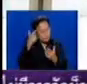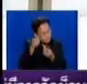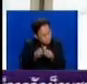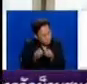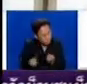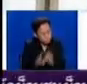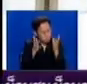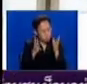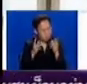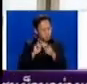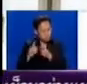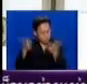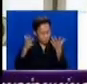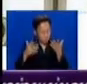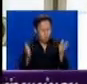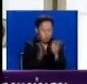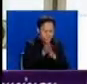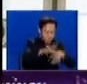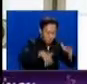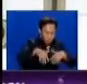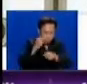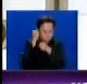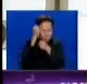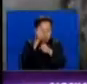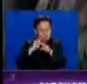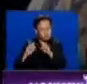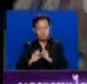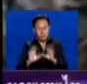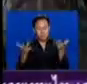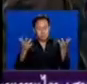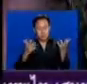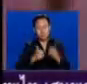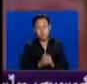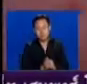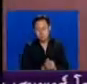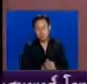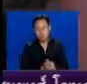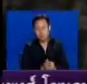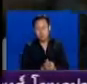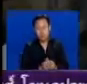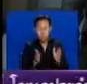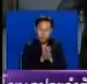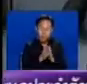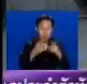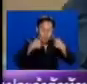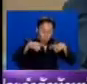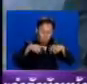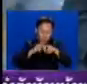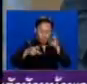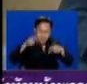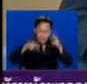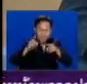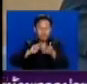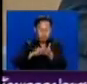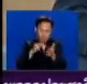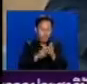ให้เกิดความวุ่นวายในบ้านเมืองตามที่ศาลจังหวัดมีบุรีออกหมายจับพร้อมกับยืนยันด้วยนะคะว่าคลิปที่ถูกนำไปเผยแพร่ถูกตัด